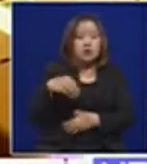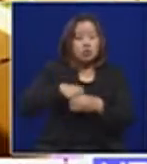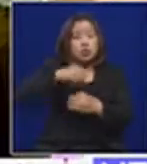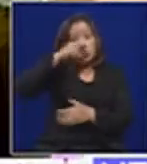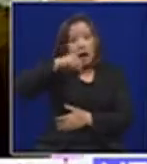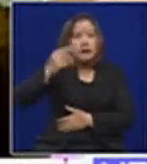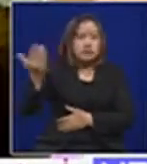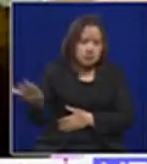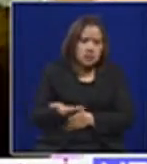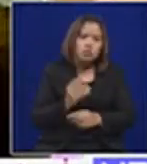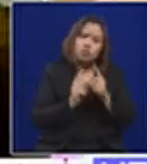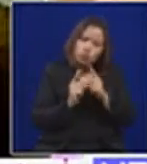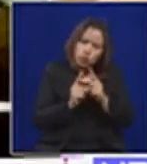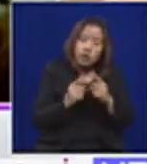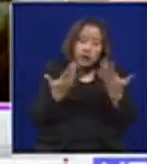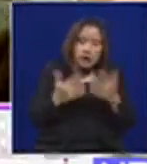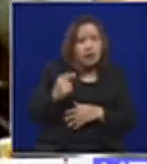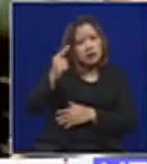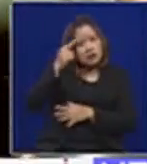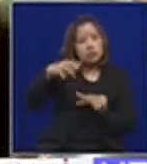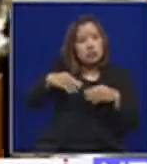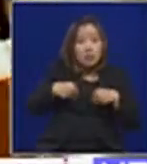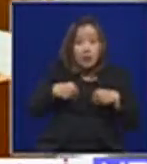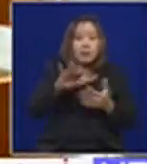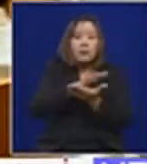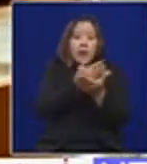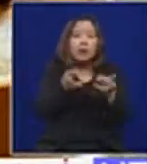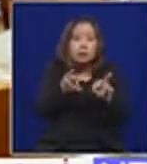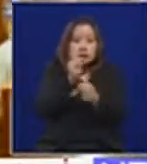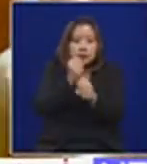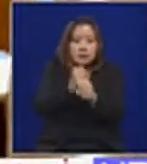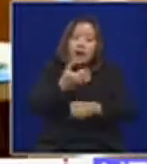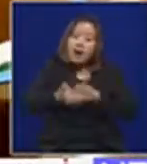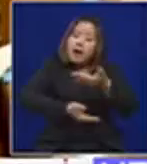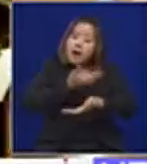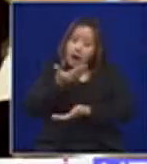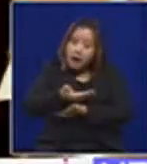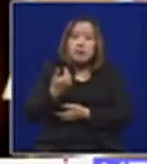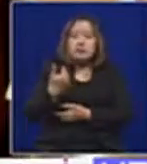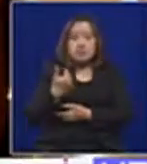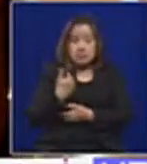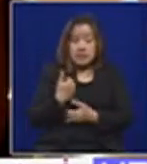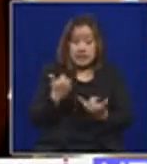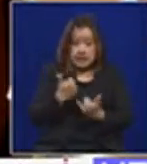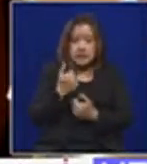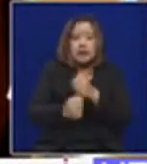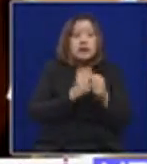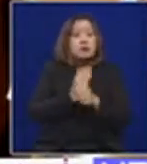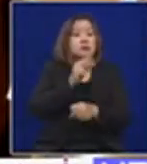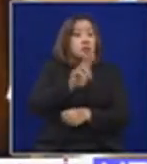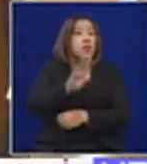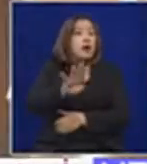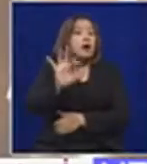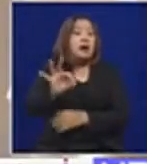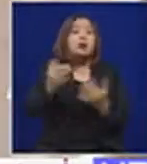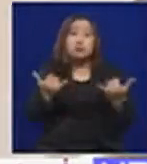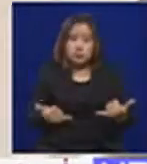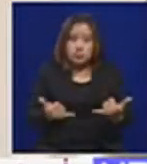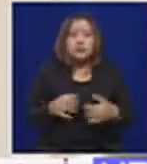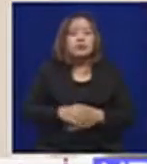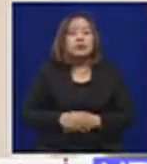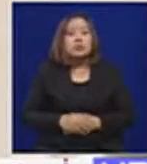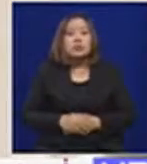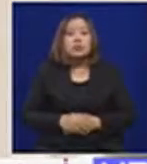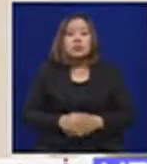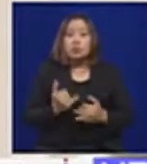เพื่อหารือและรับมอบนโยบายและพิจารณาแผนงานส่งเสริมการค้าระหว่างประเทศประจำปี2559ซึ่ง